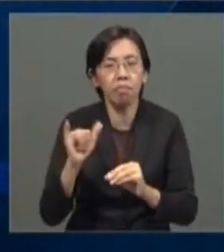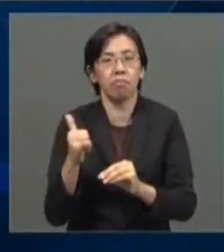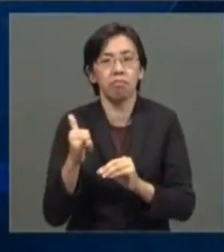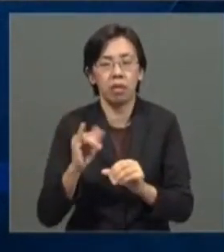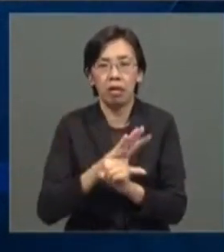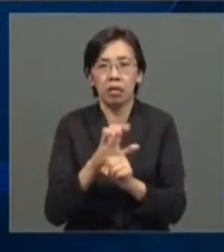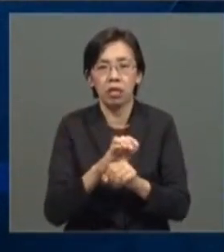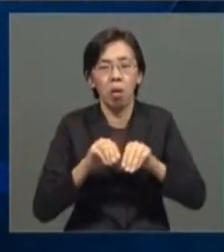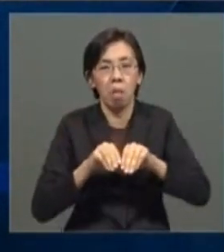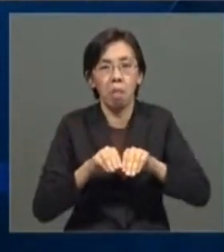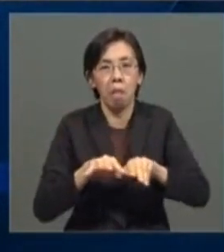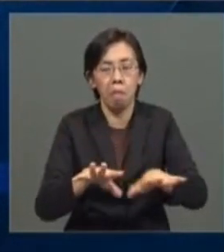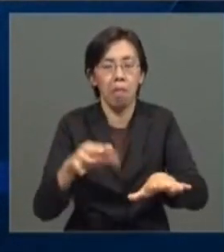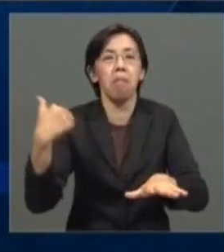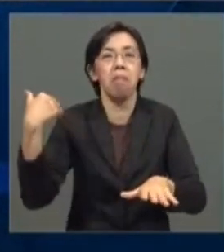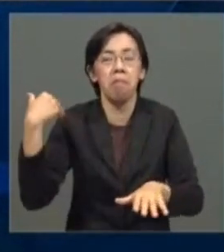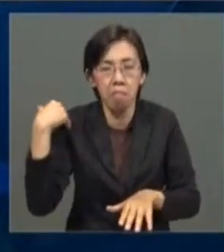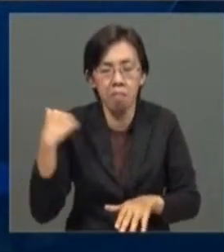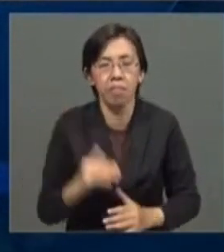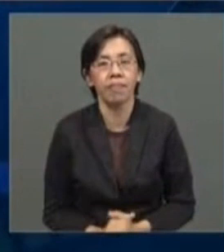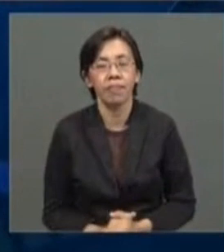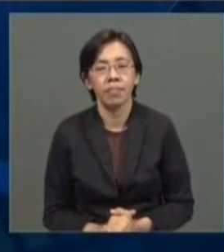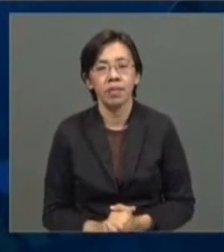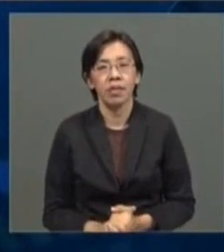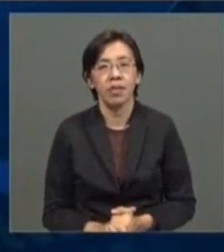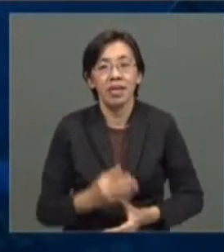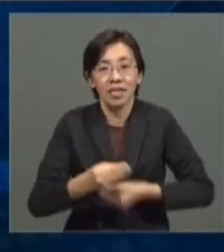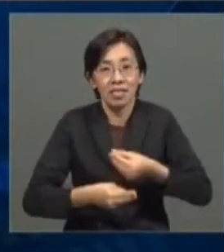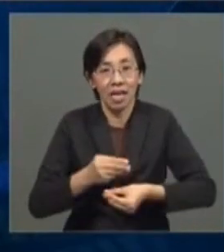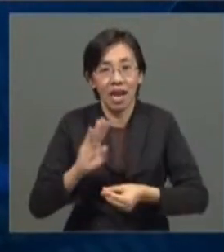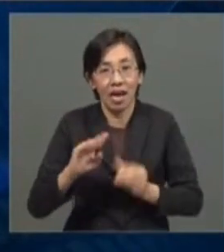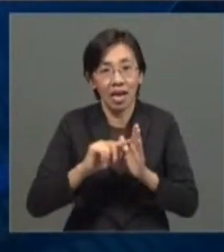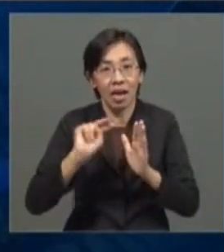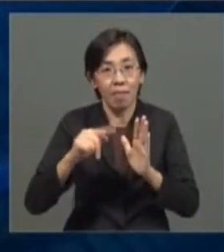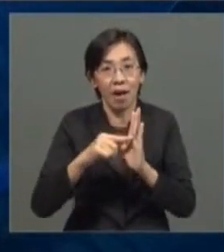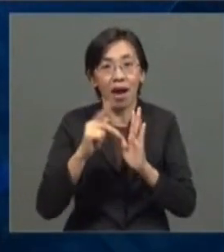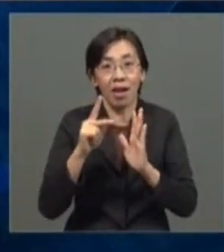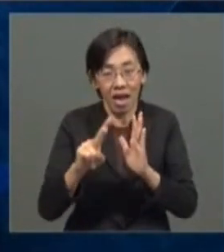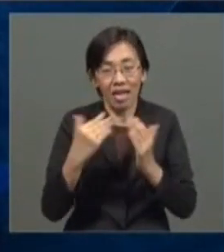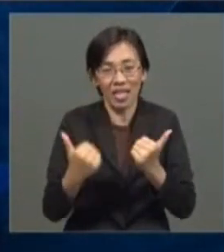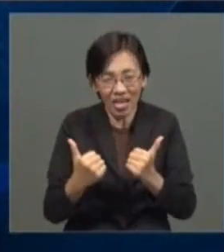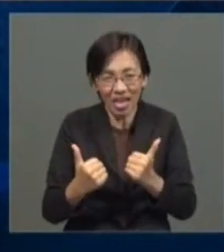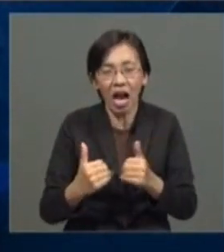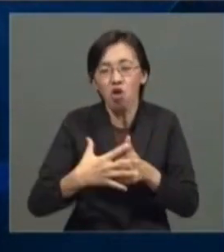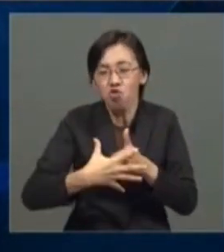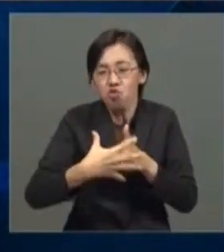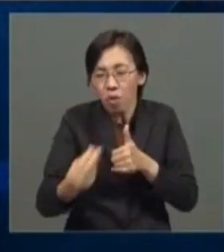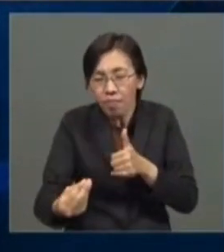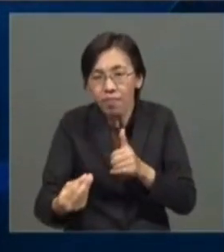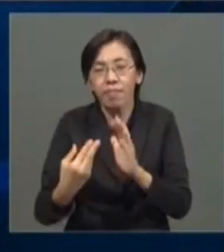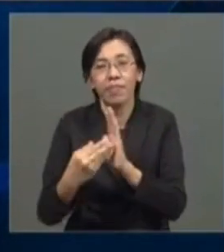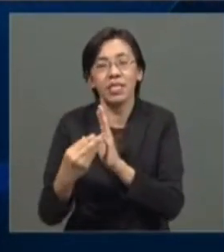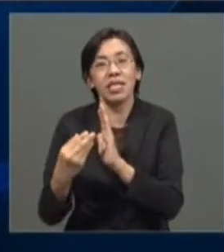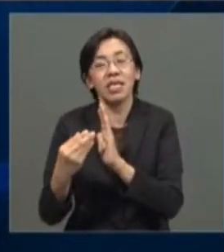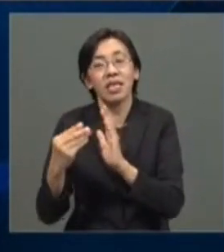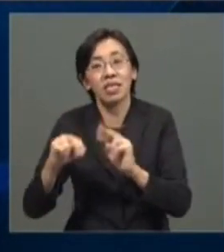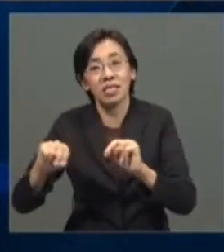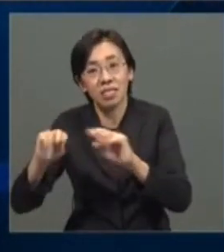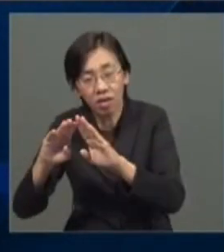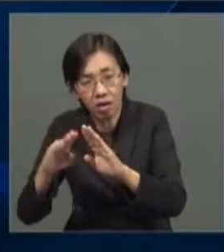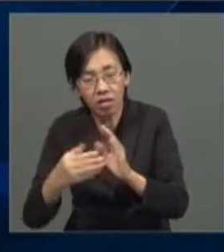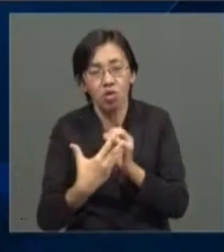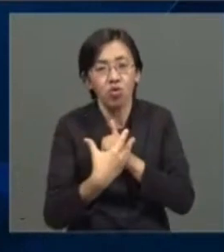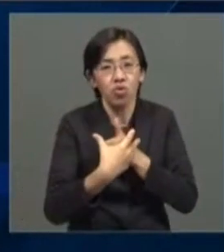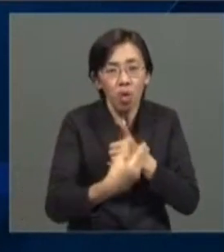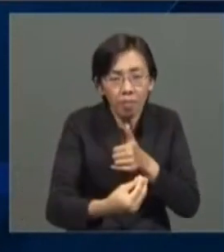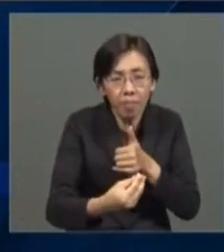เห็นการแพร่กระจายจากเฮ้อออที่บางแคตอนนี้ไปที่นครปฐมไปที่ศรีสะเกษอย่างนี้เป็นต้นนะ